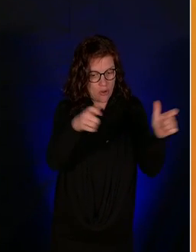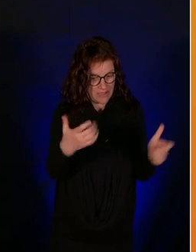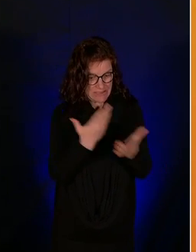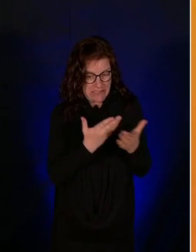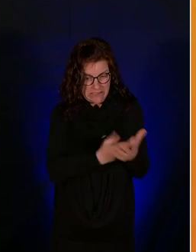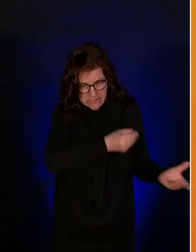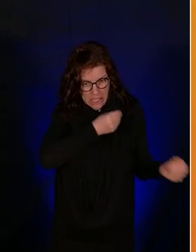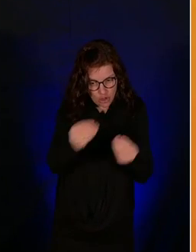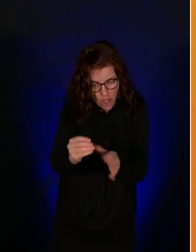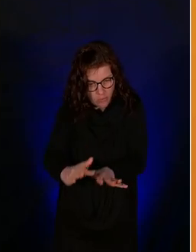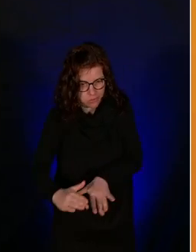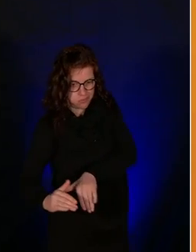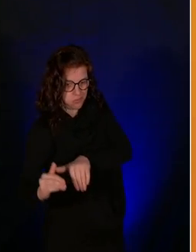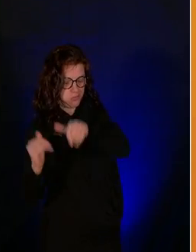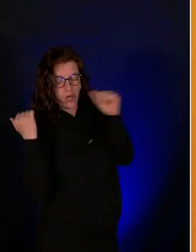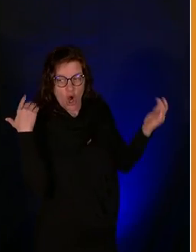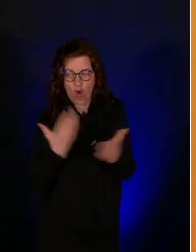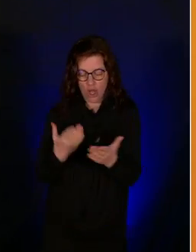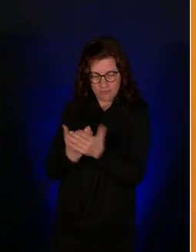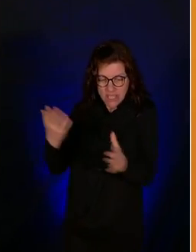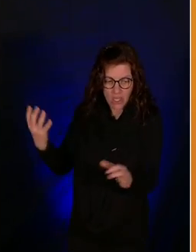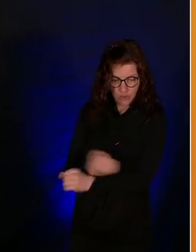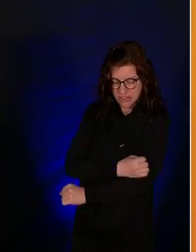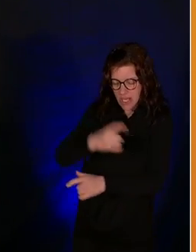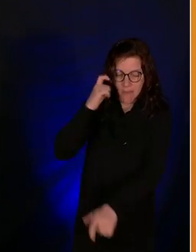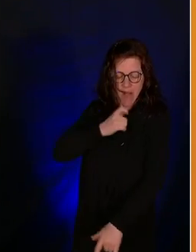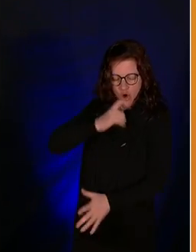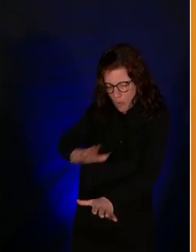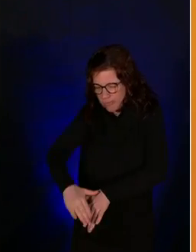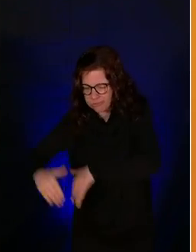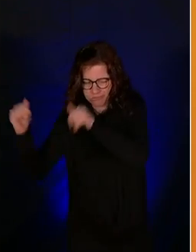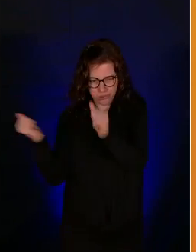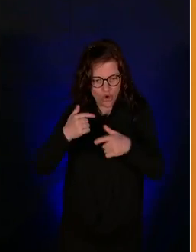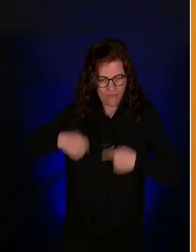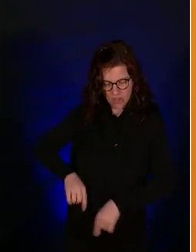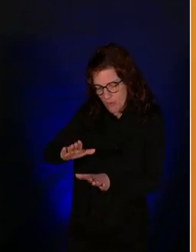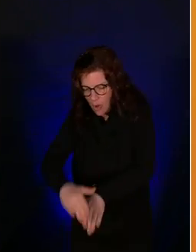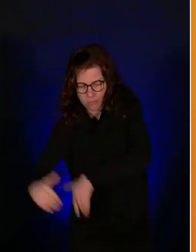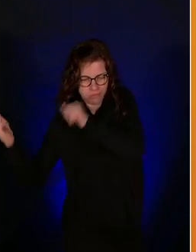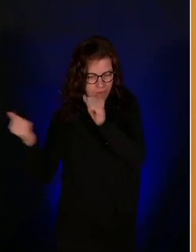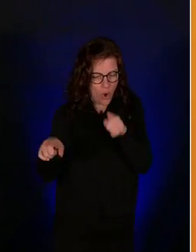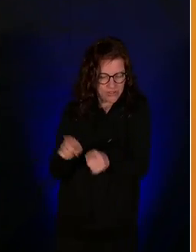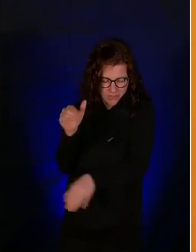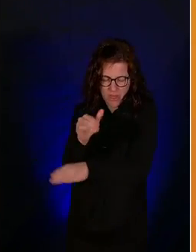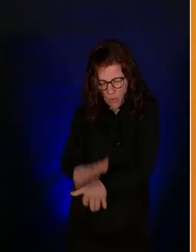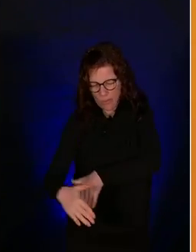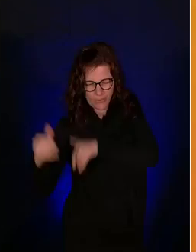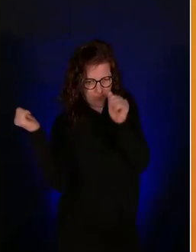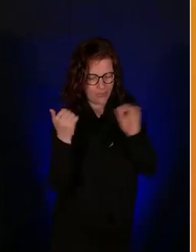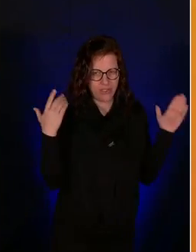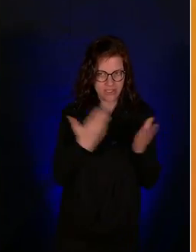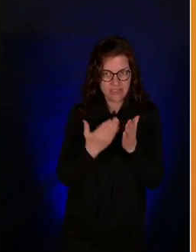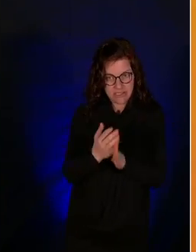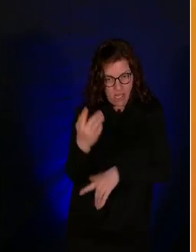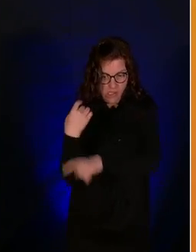reculer. C'est comme ça qu'on les aura. Macron reculera, le gouvernement reculera et le patronat reculera. Et une fois qu'ils